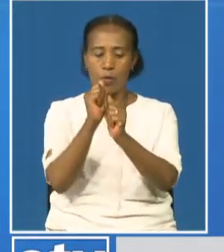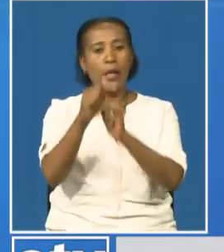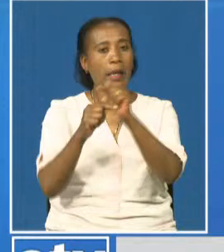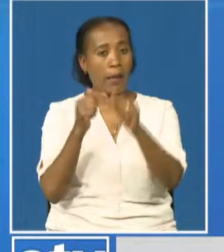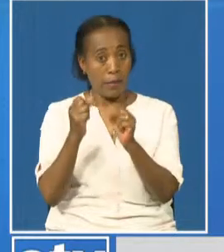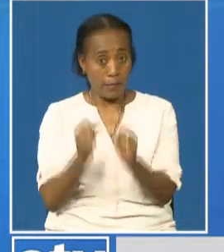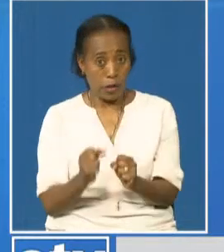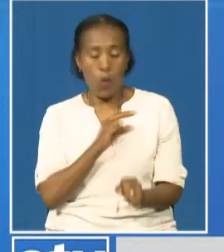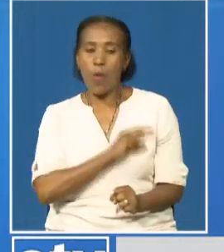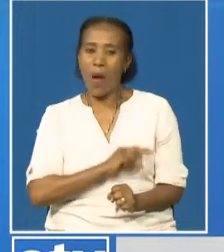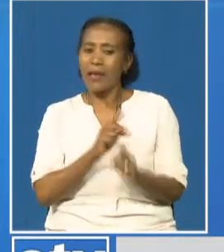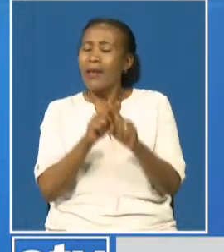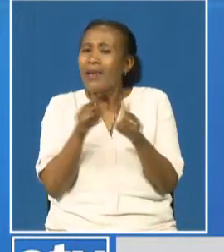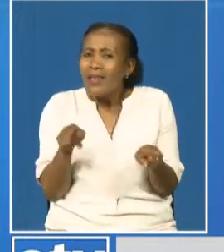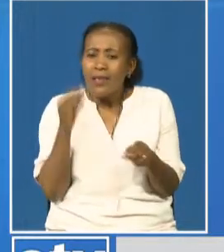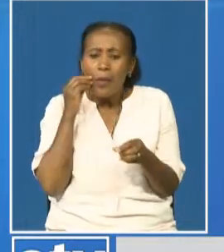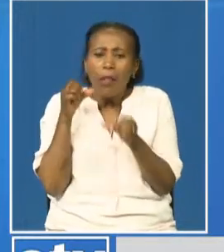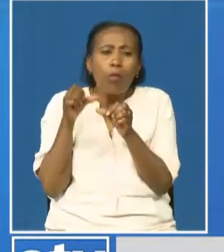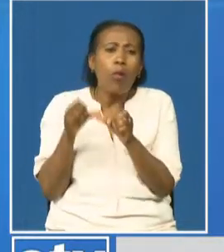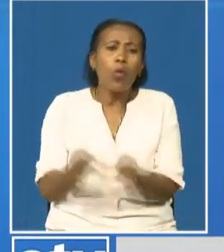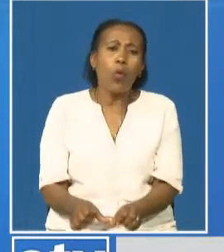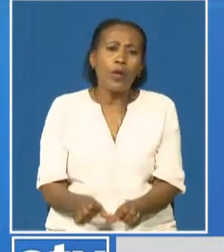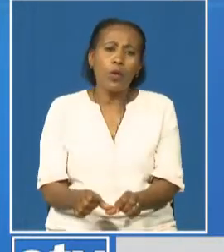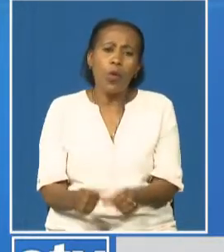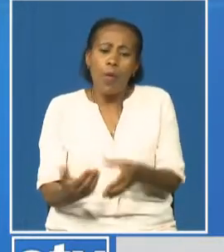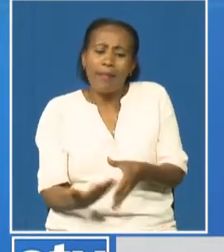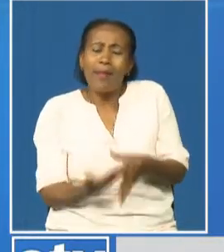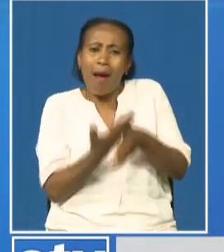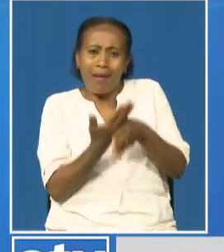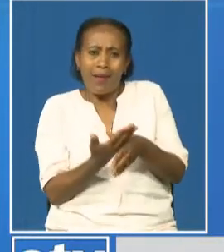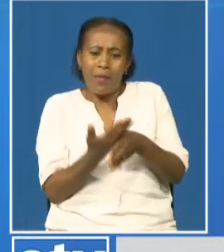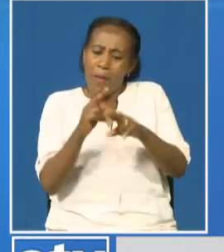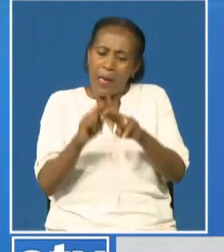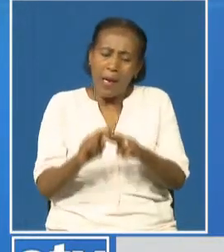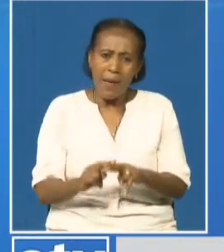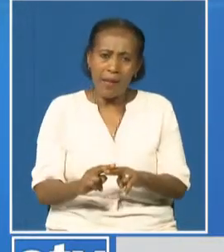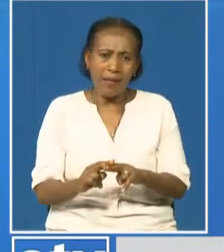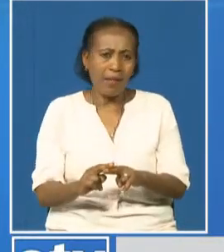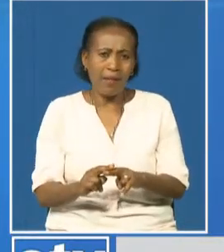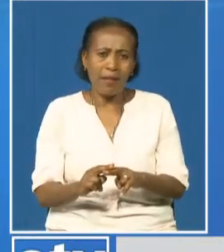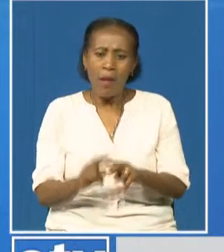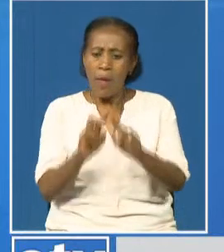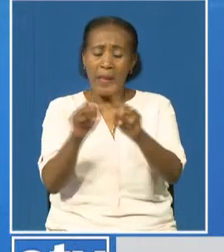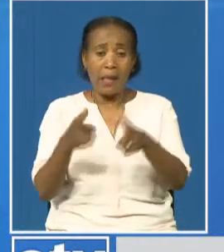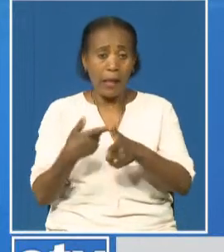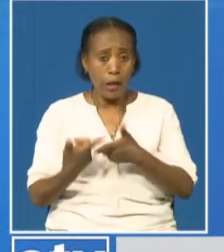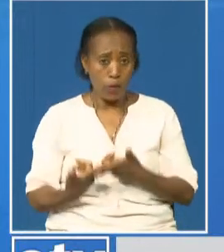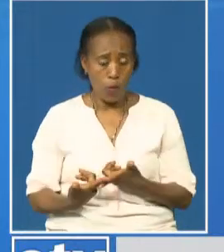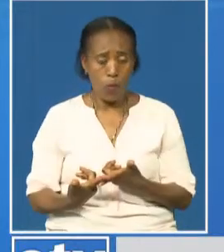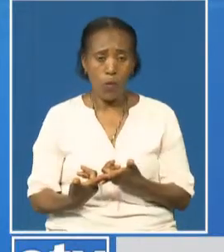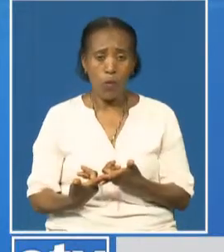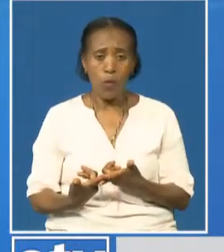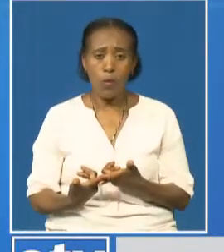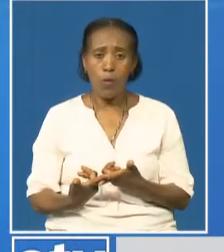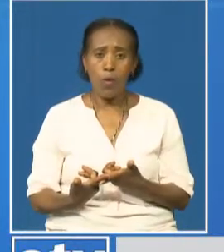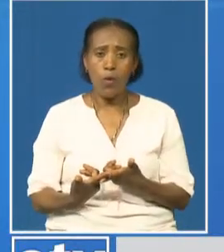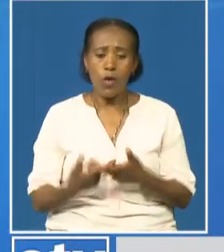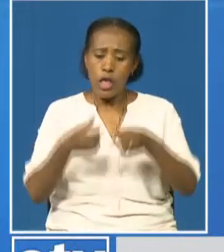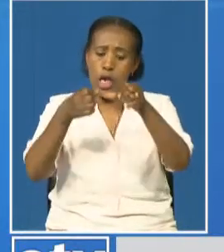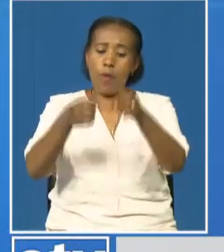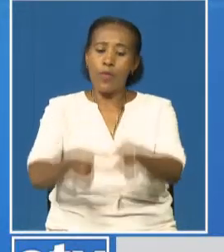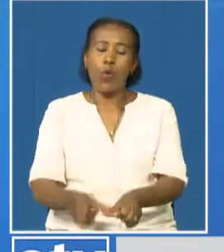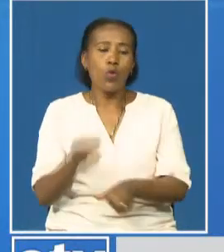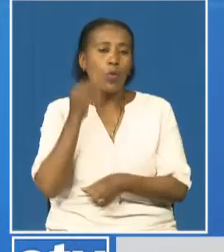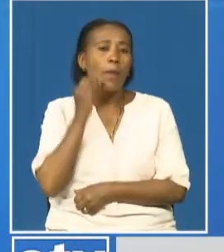የሚመጣው ባህሪ። ነገር ግን ቤት መቆየት፣ መታቀብ፣ መቀመጥ በተለይ ደግሞ